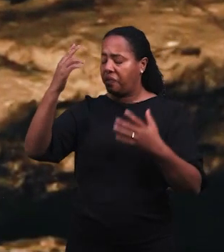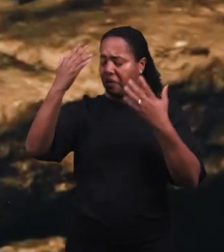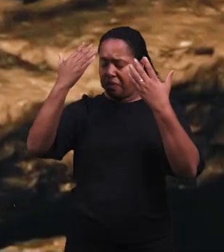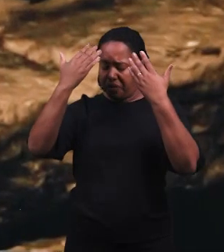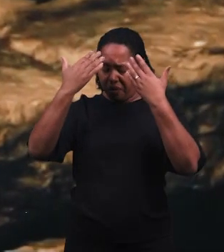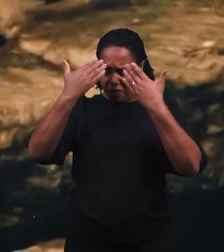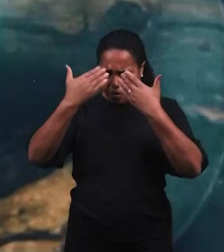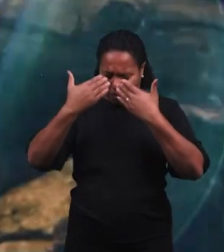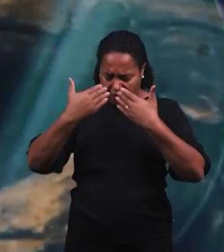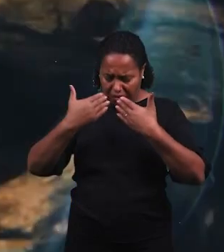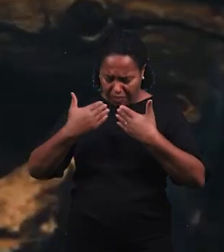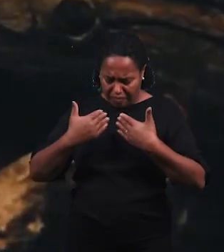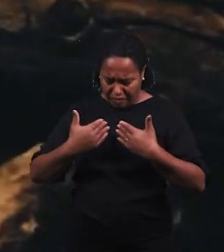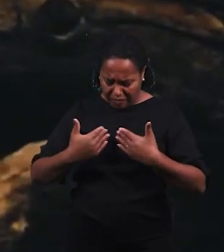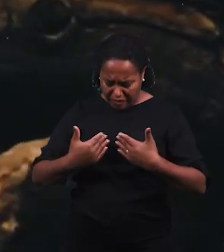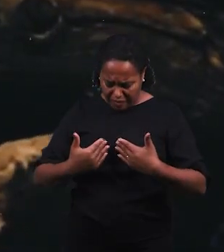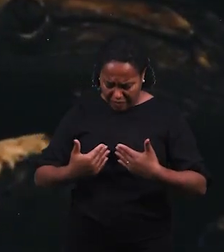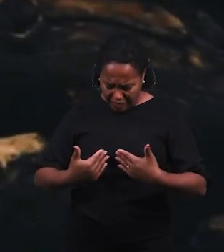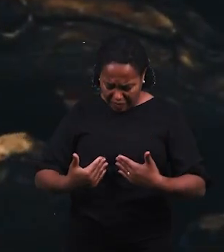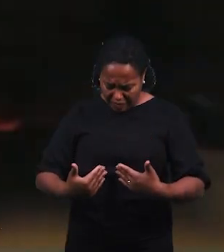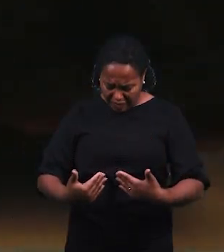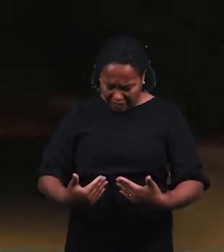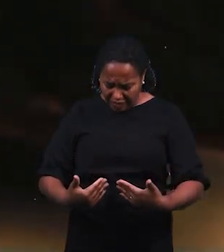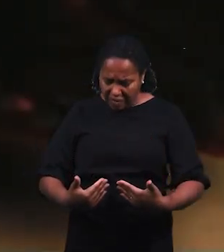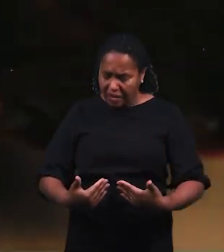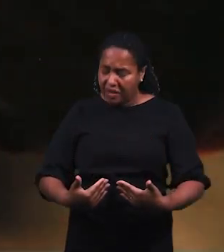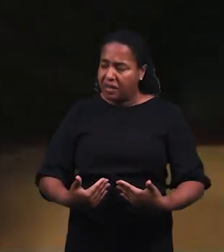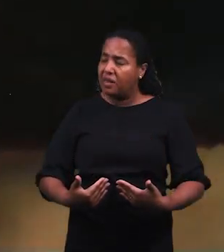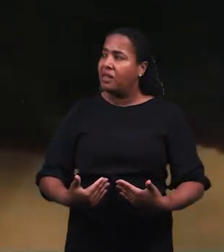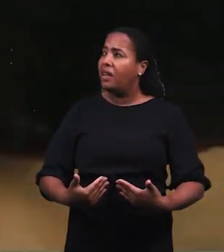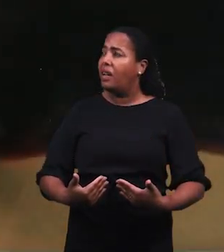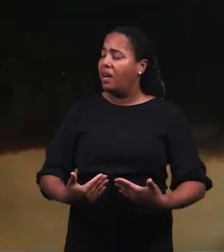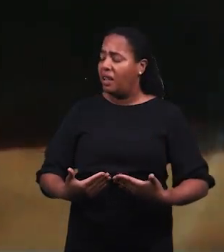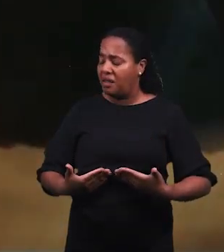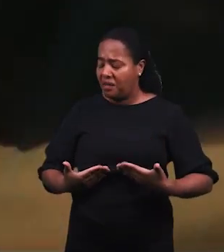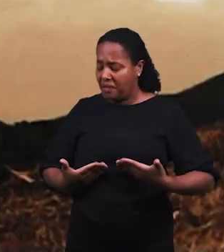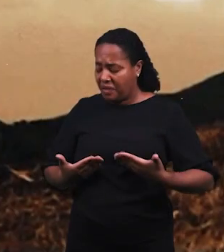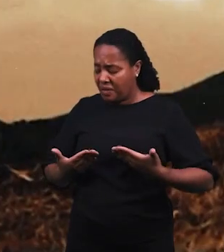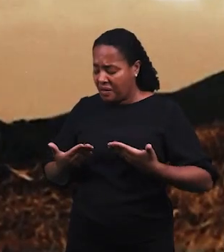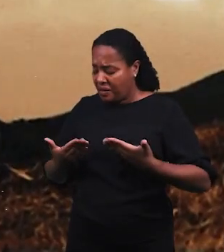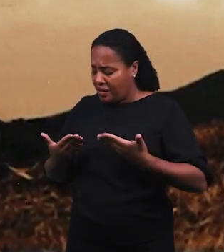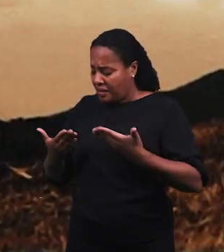Такой, какой я есть, вот я, Господь.